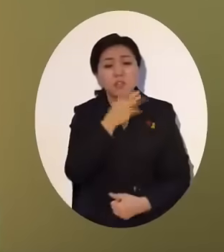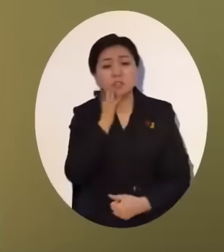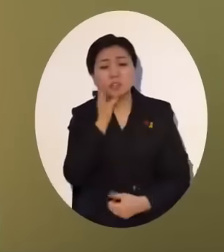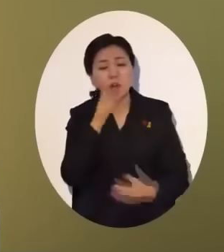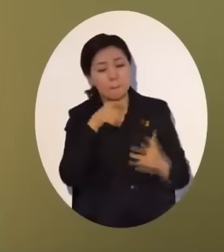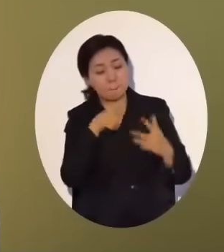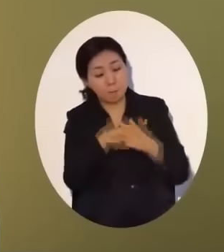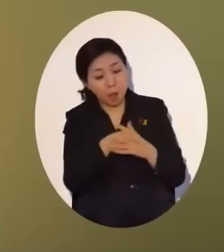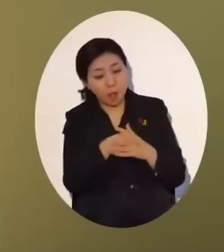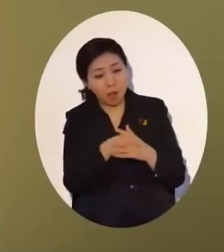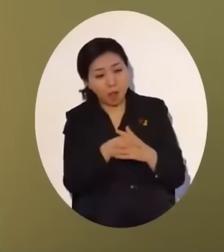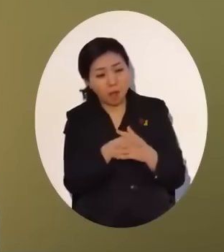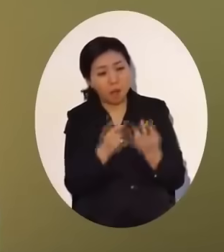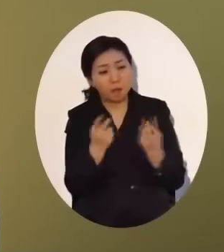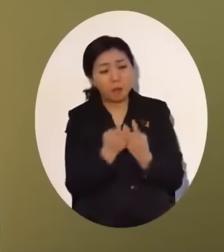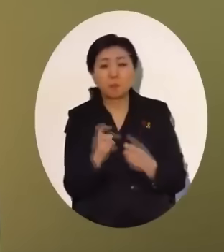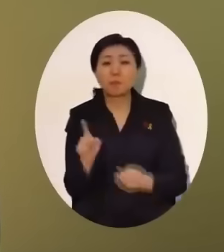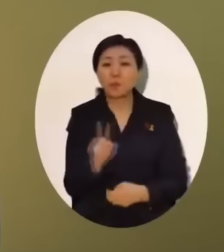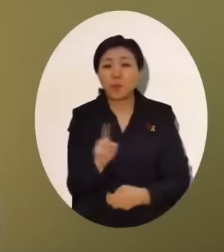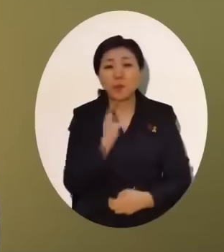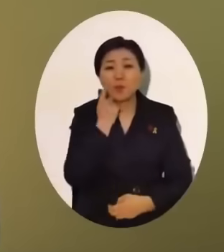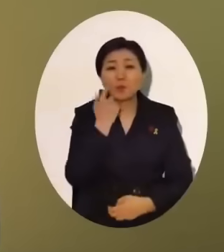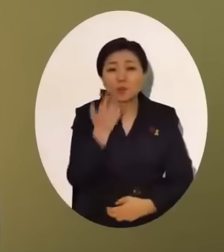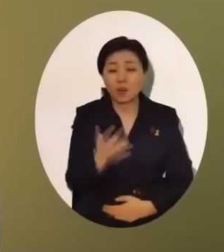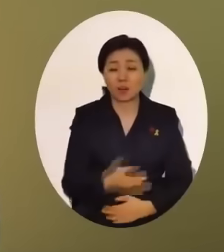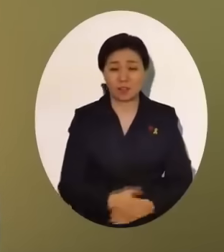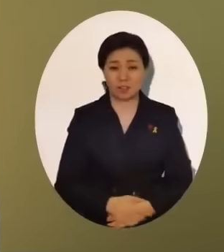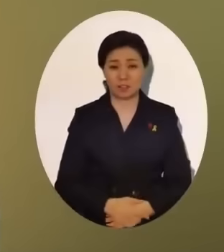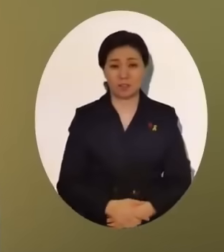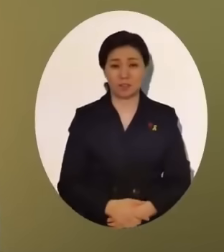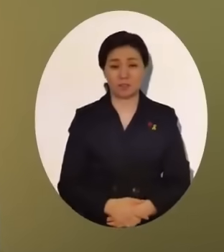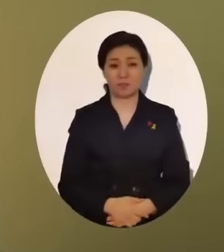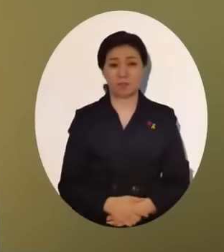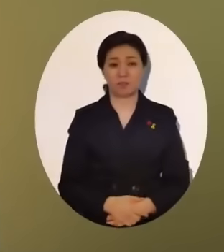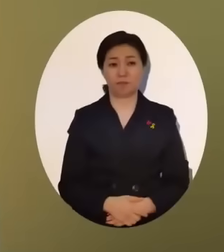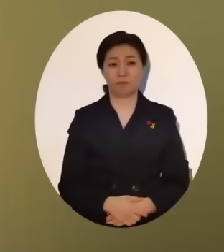방법은 그런 말 어떻게 한 적이 하는 없어. 건가요? 한 적이 없어.